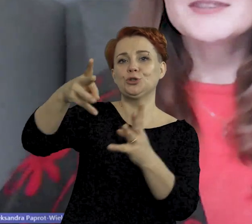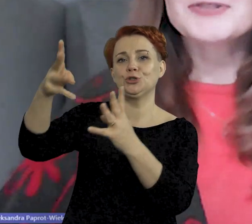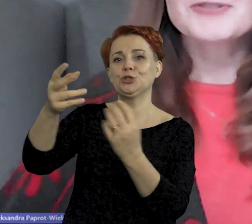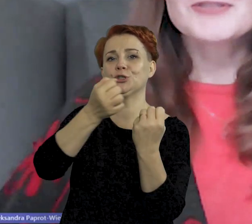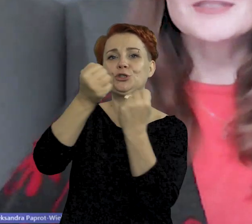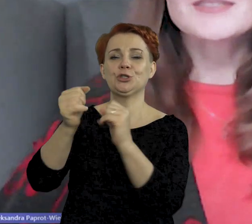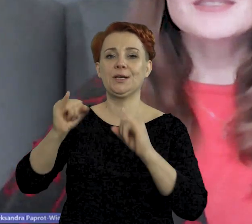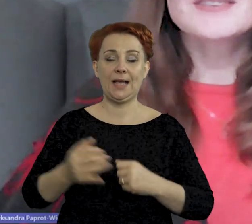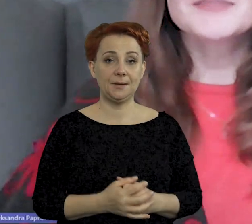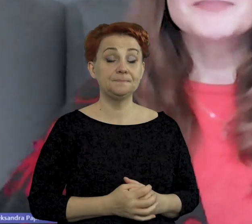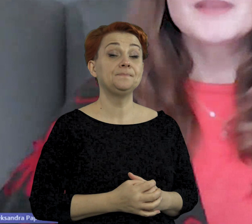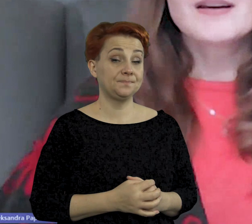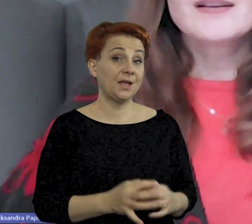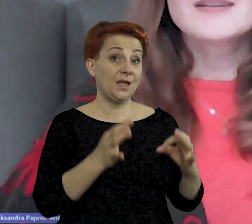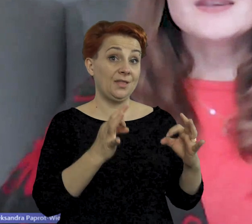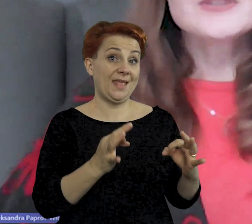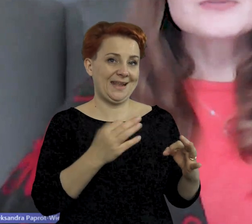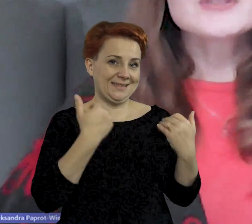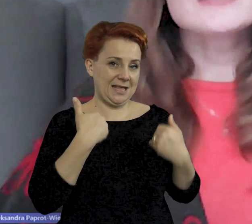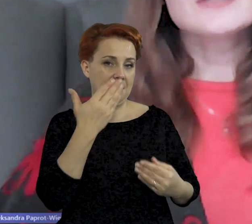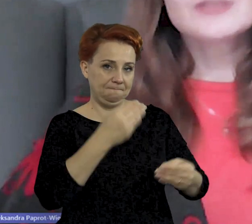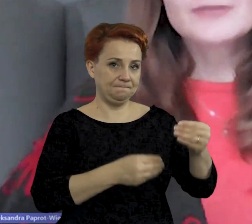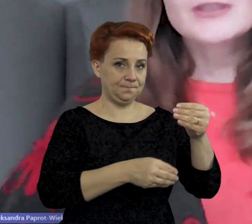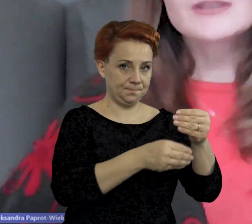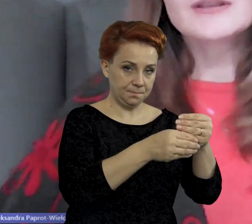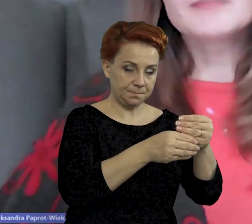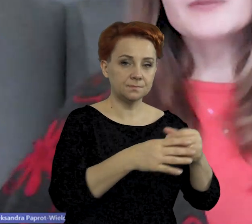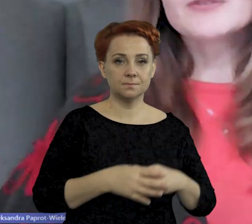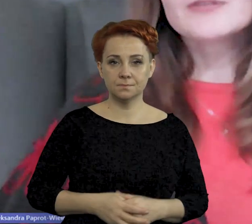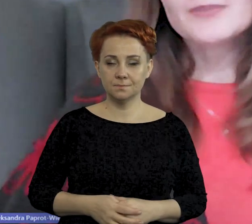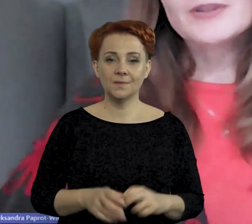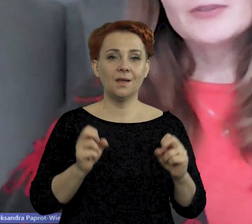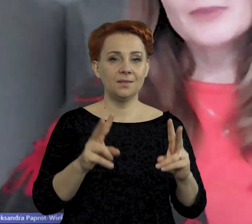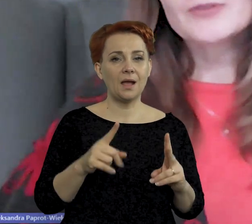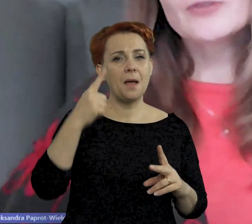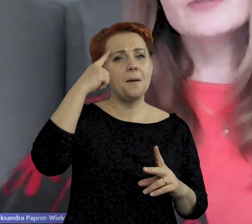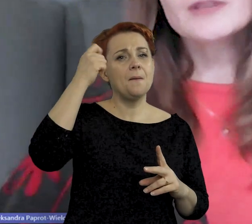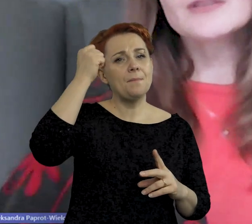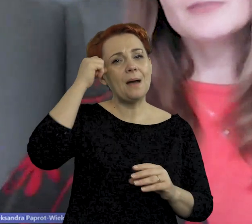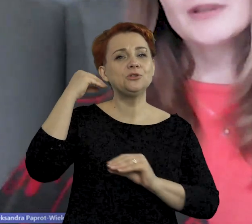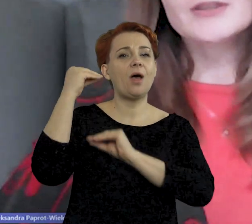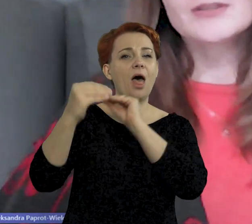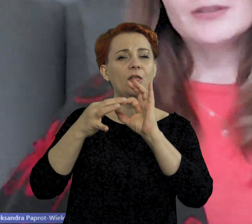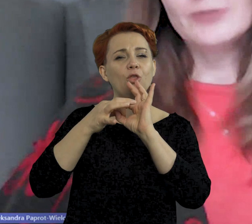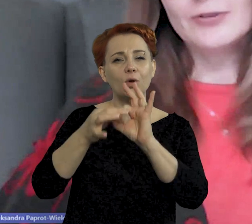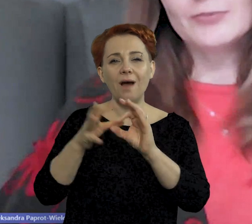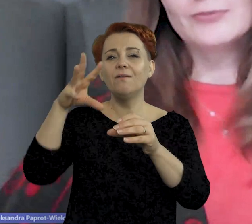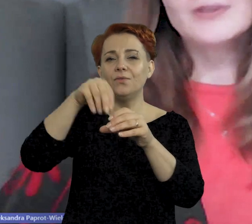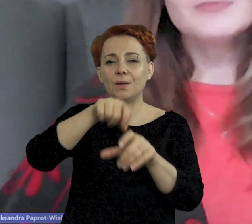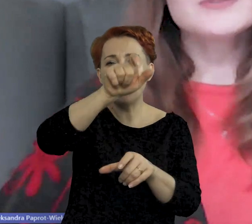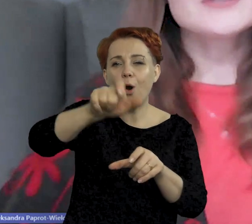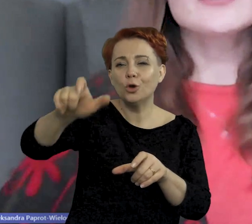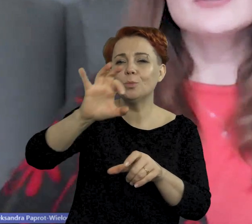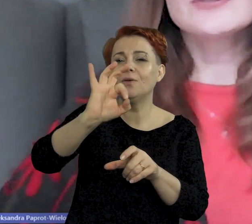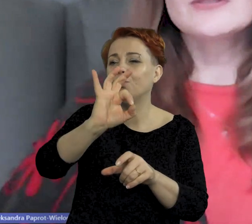To teraz ja się odniosę. Ja uważam, że rzeczywiście ta pamięć o dyscyplinie to pamięć o konkretnych badaczach i ich dorobku.